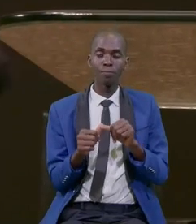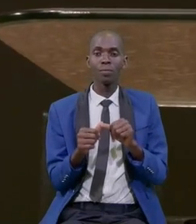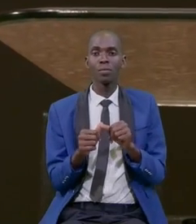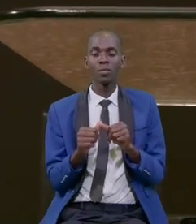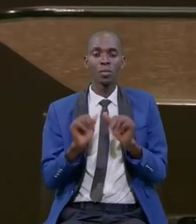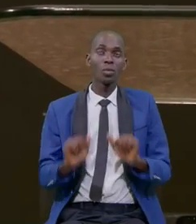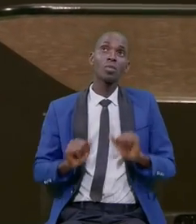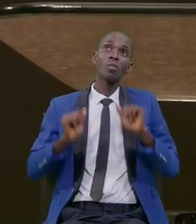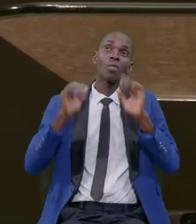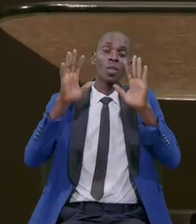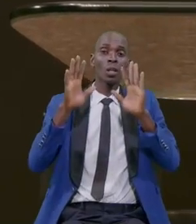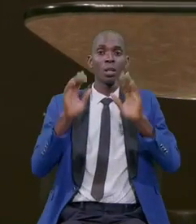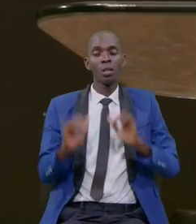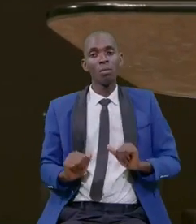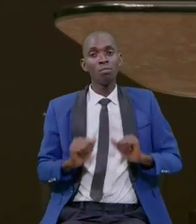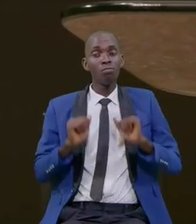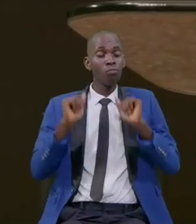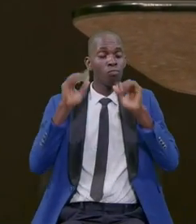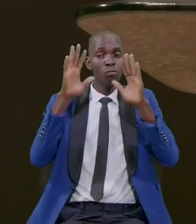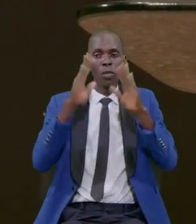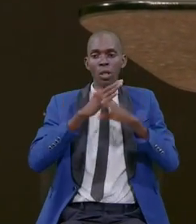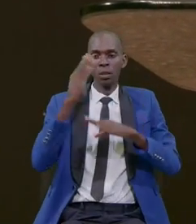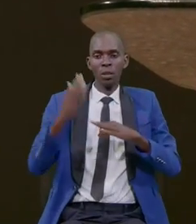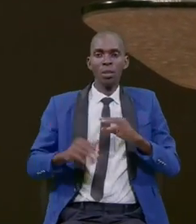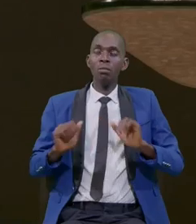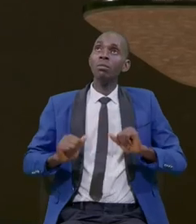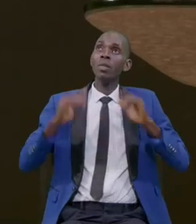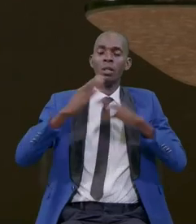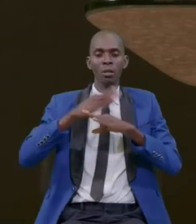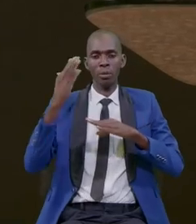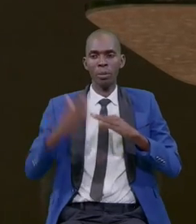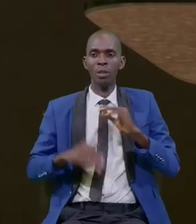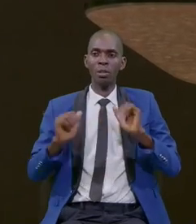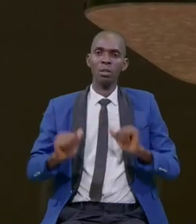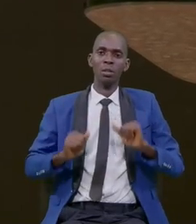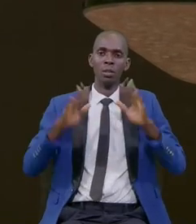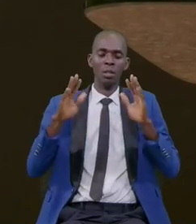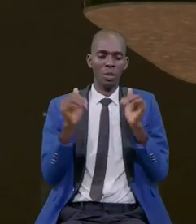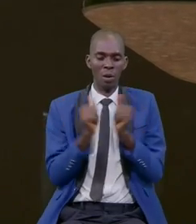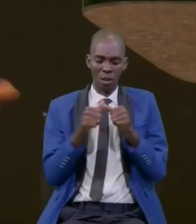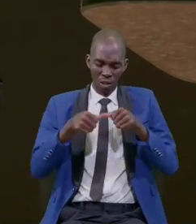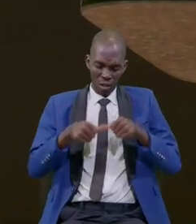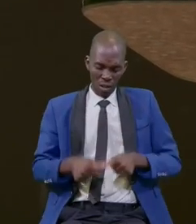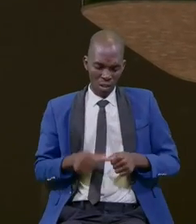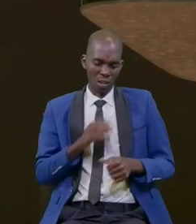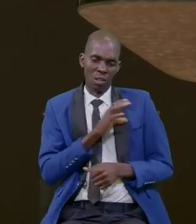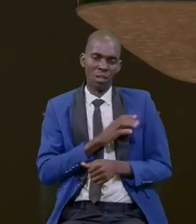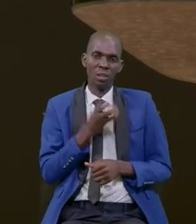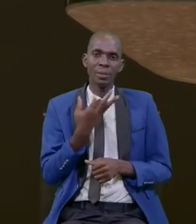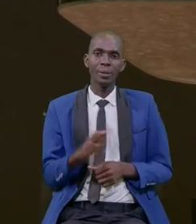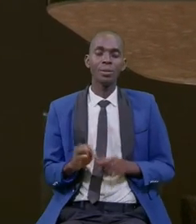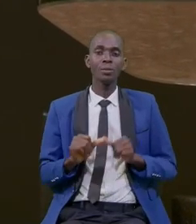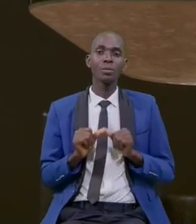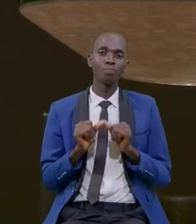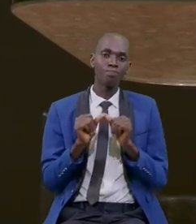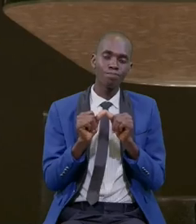on parle de la consécration, ouais, il faut endurer la consécration et les caractéristiques permanentes